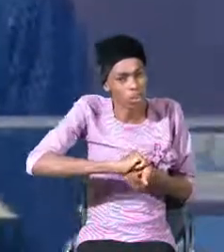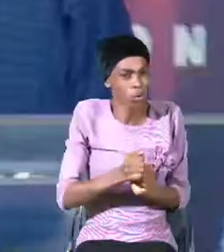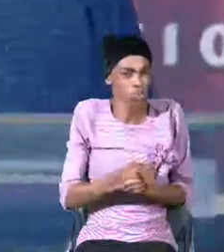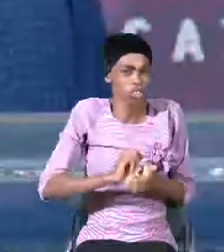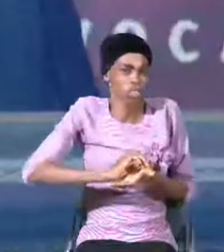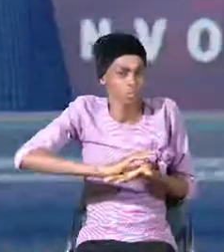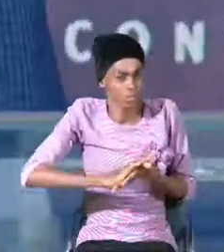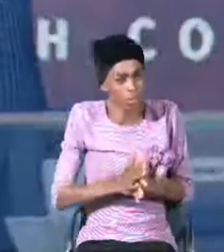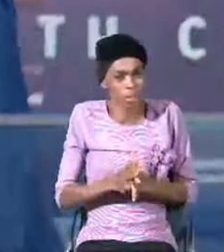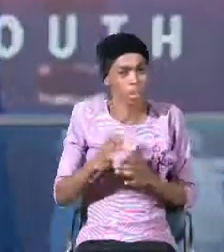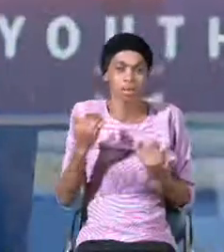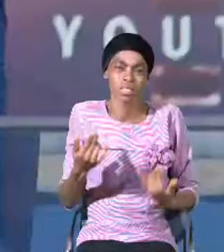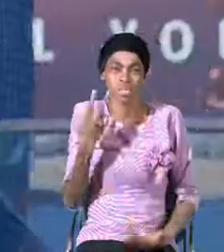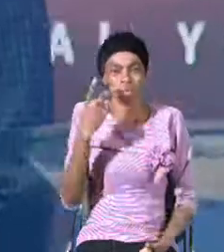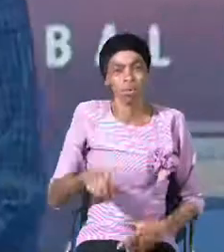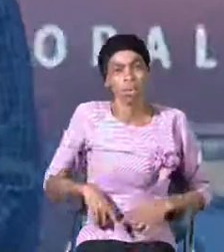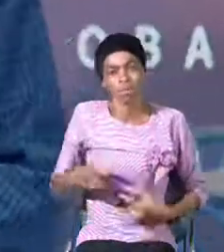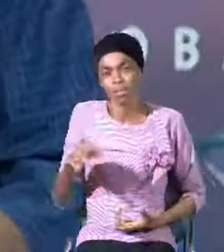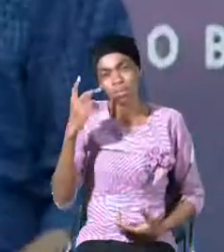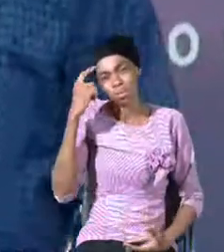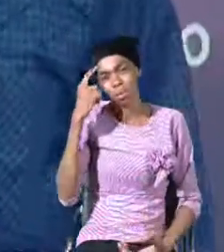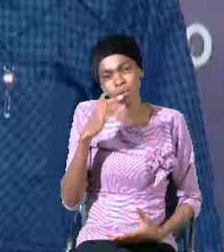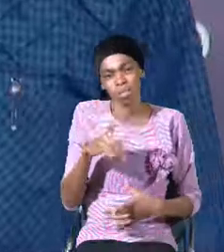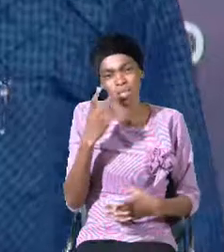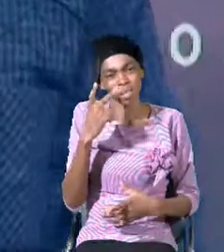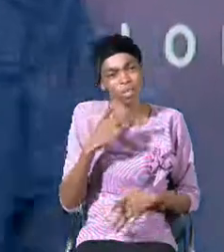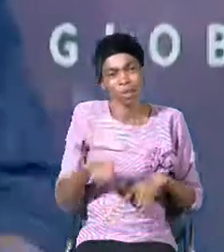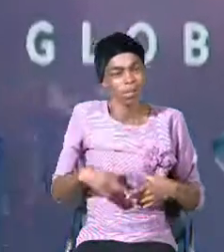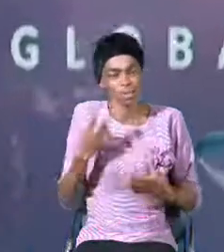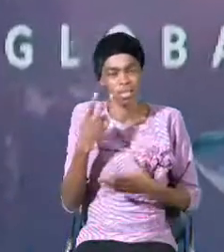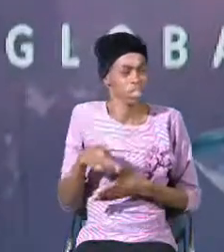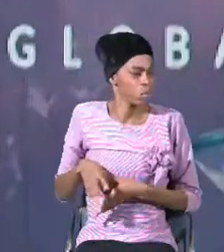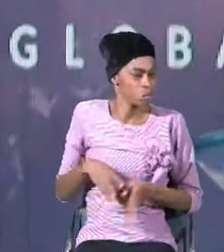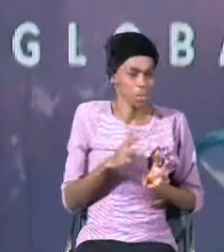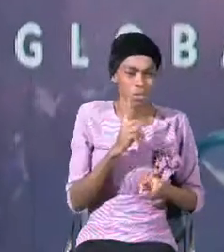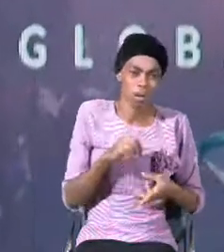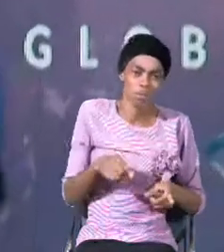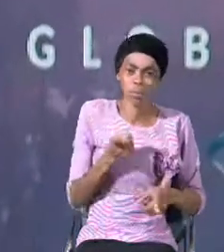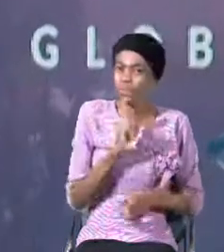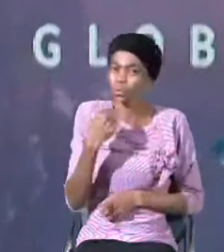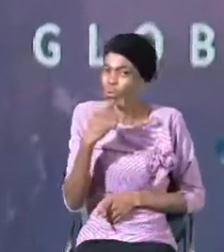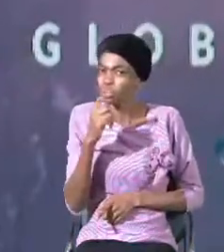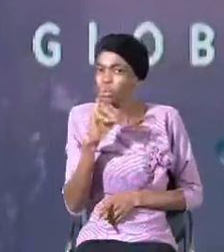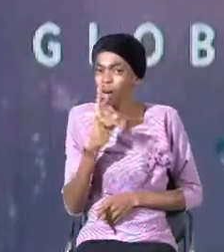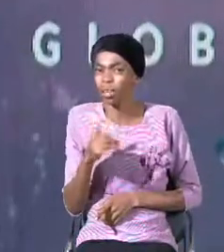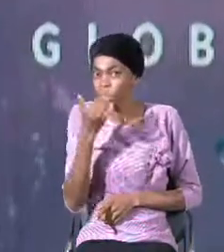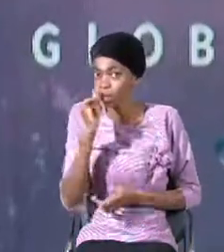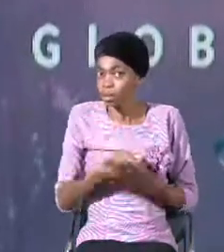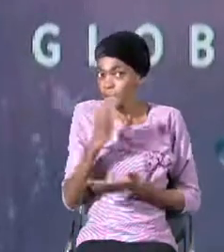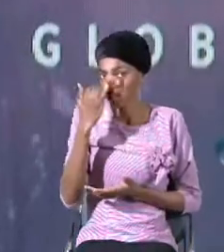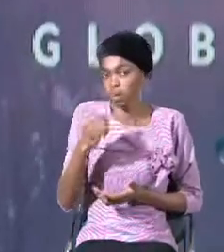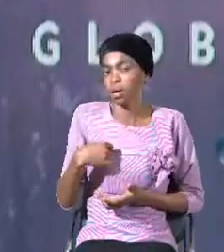condition, regarde tes pensées, regarde ta vie, regarde ta direction, regarde qui tu es maintenant. C'est pourquoi nous